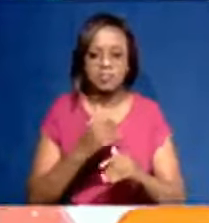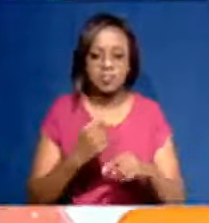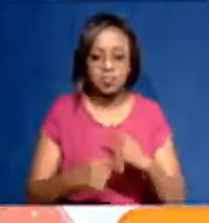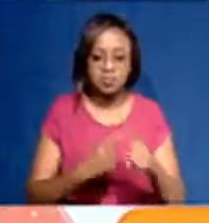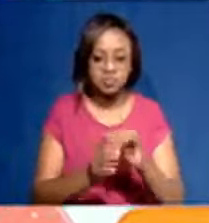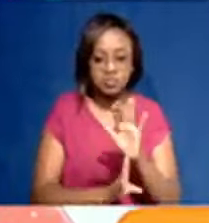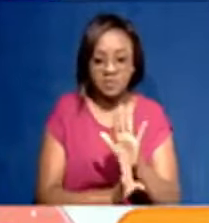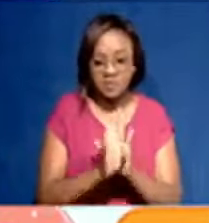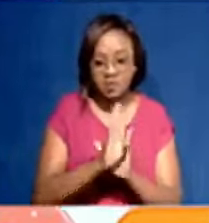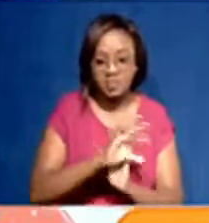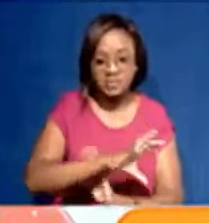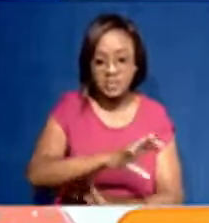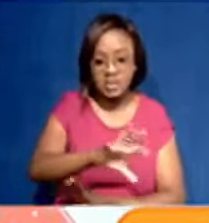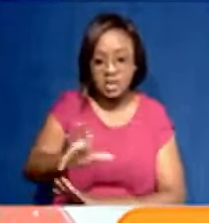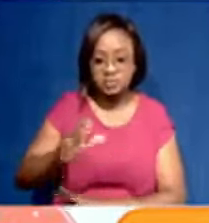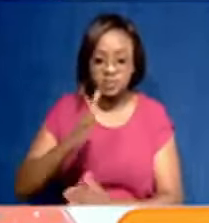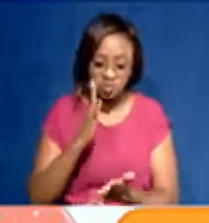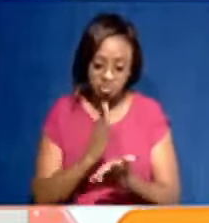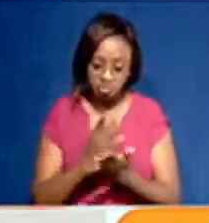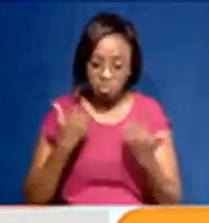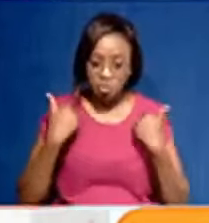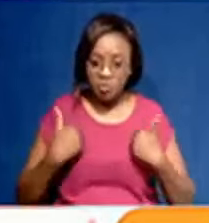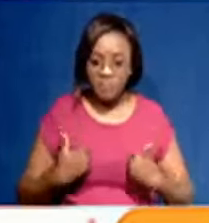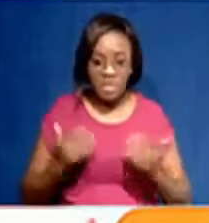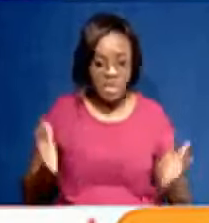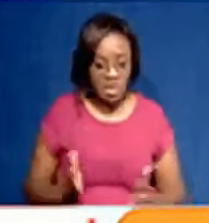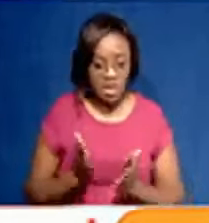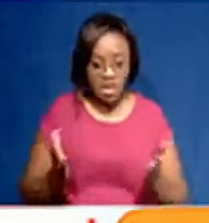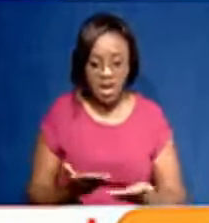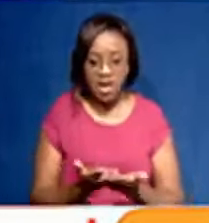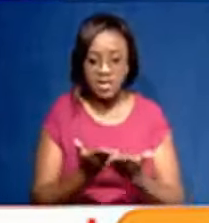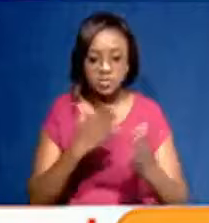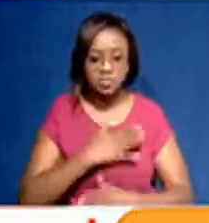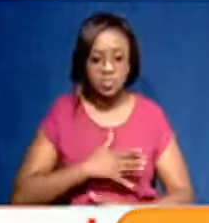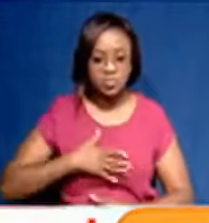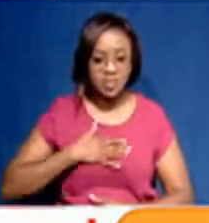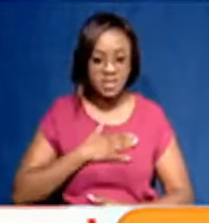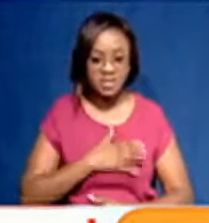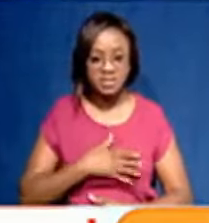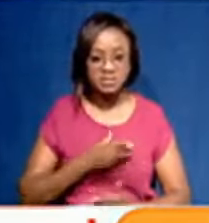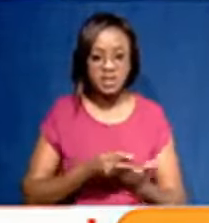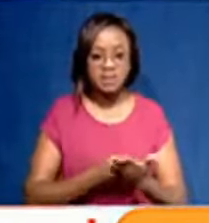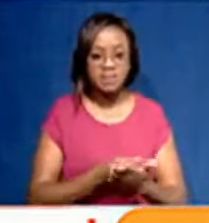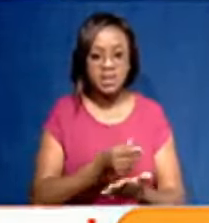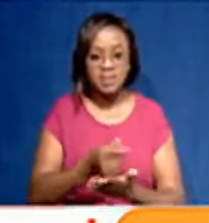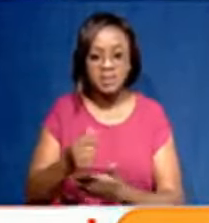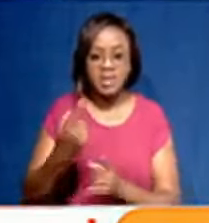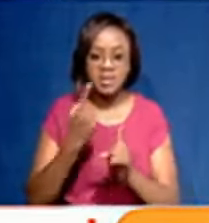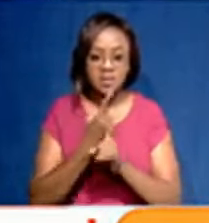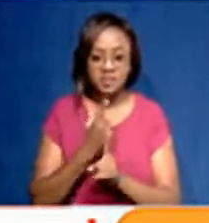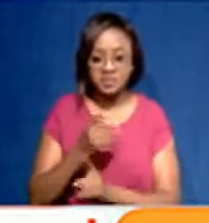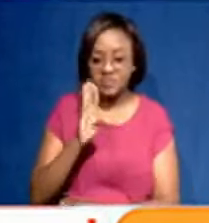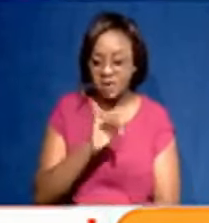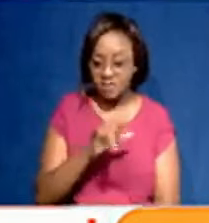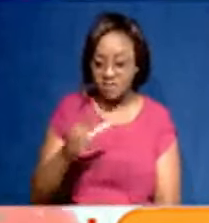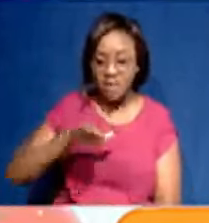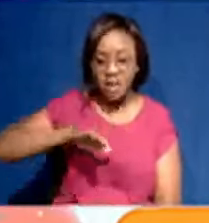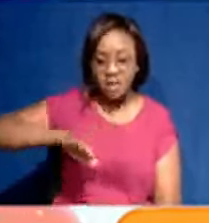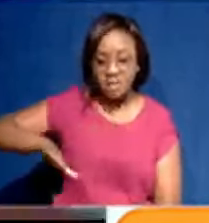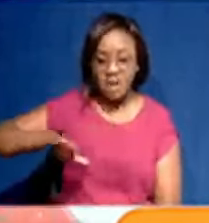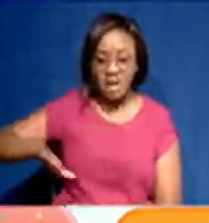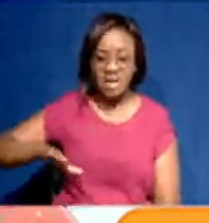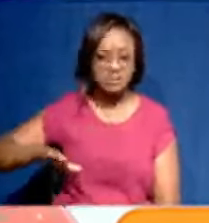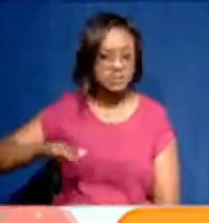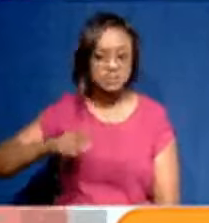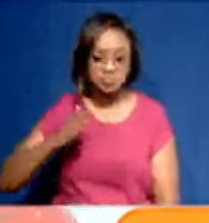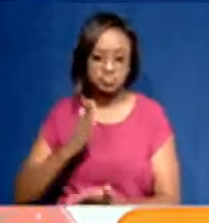Despite this, I strongly urge you to fast track payments of pending bills. Indeed, we should not be having pending bills for the